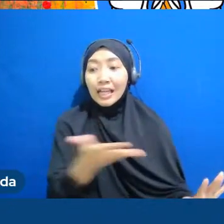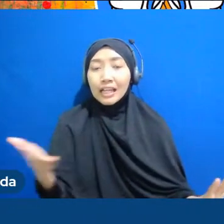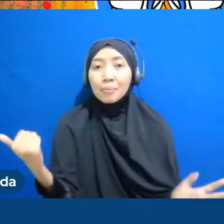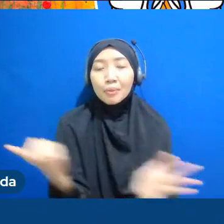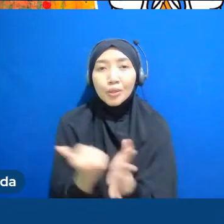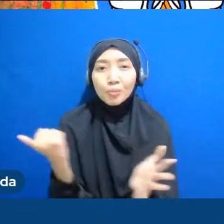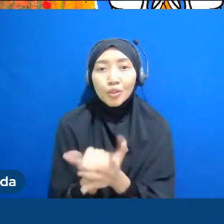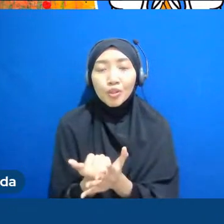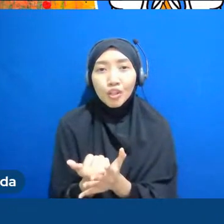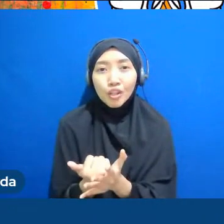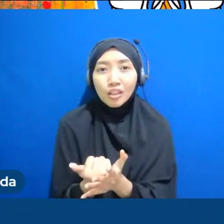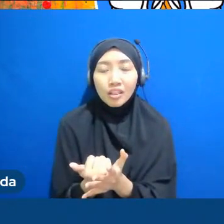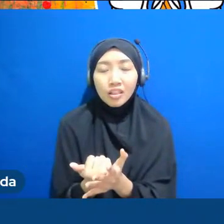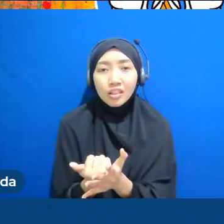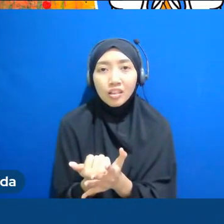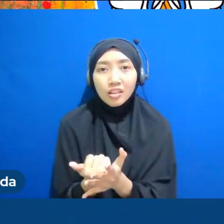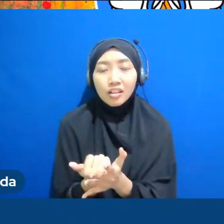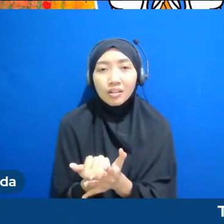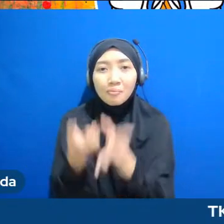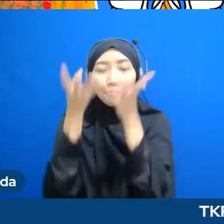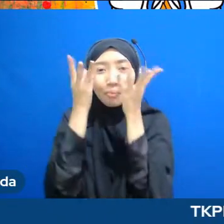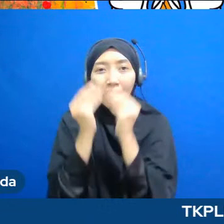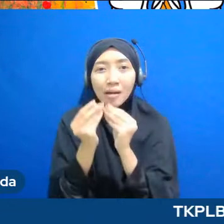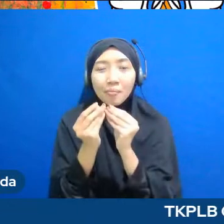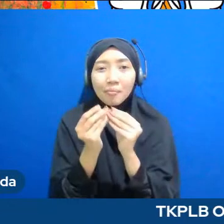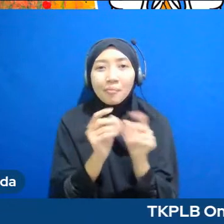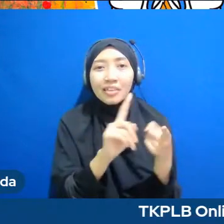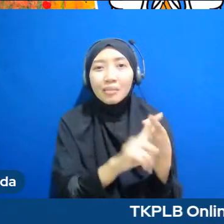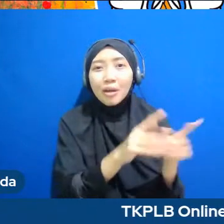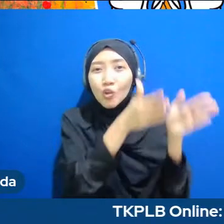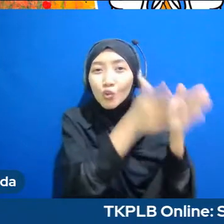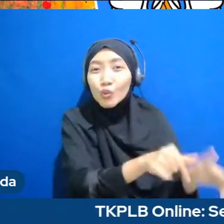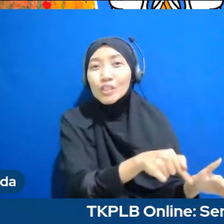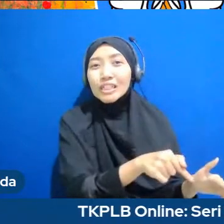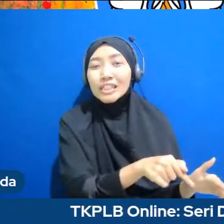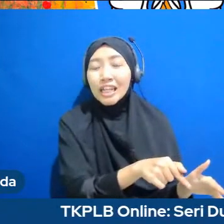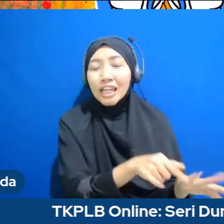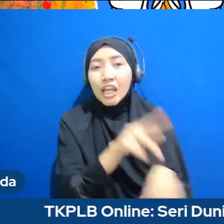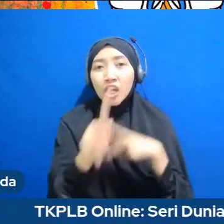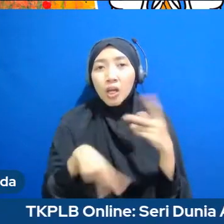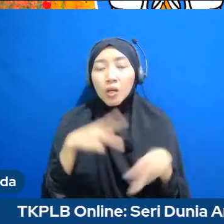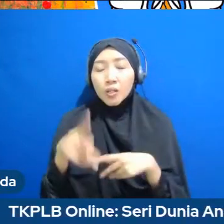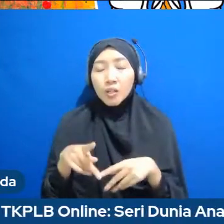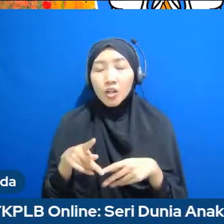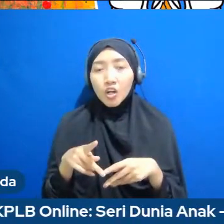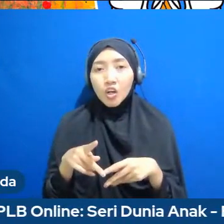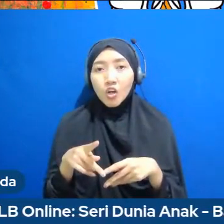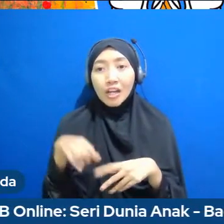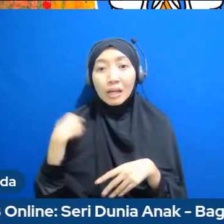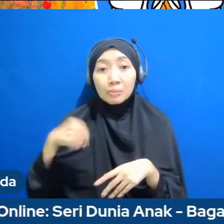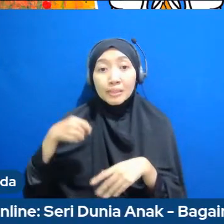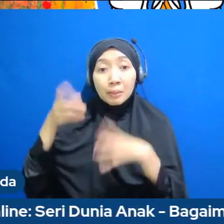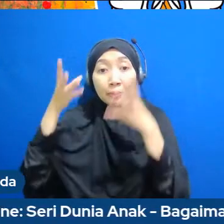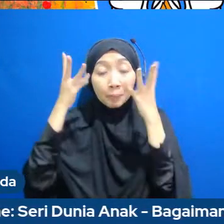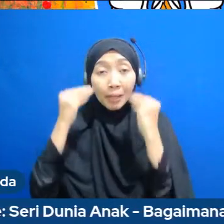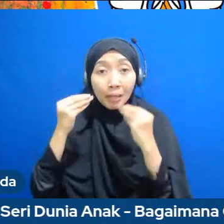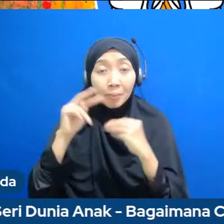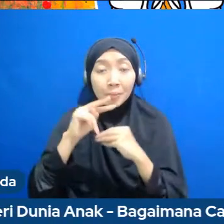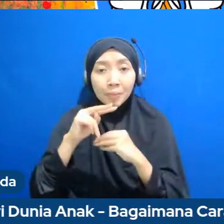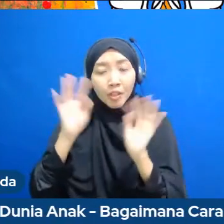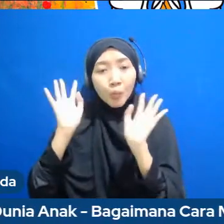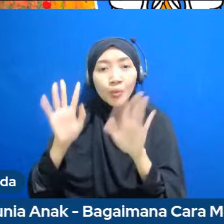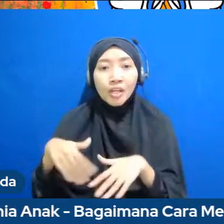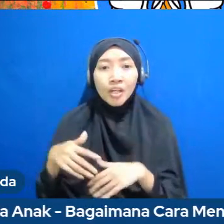betul-betul memahami seperti itu. Dan kalau memang ternyata tidak bisa memahami, ya udah